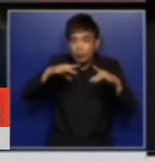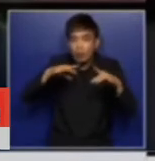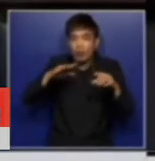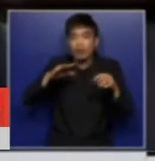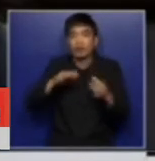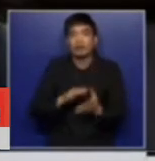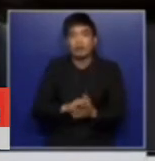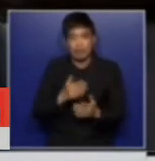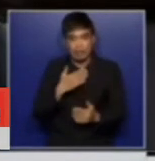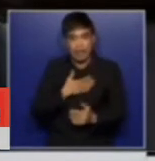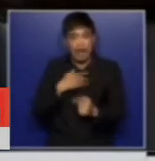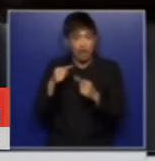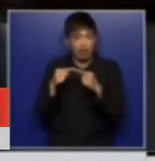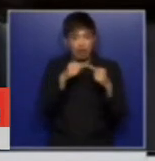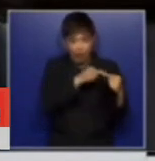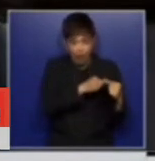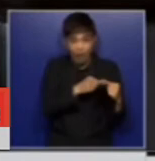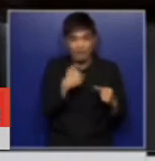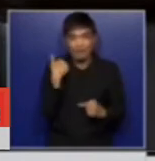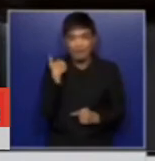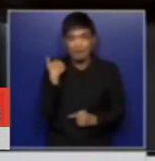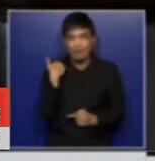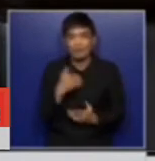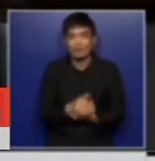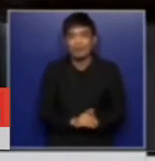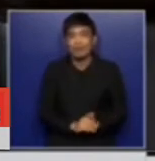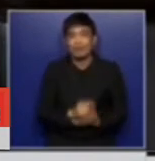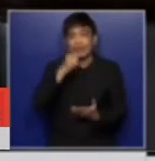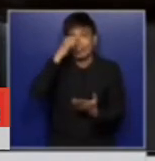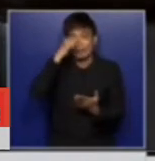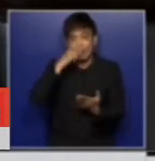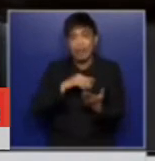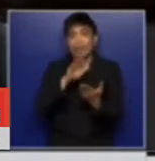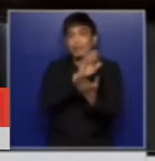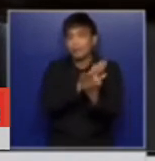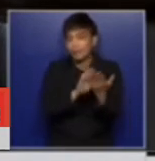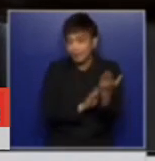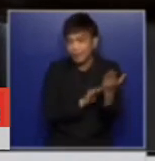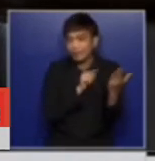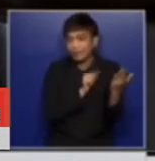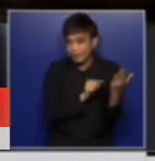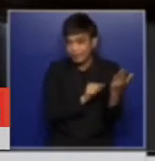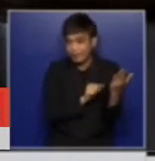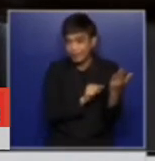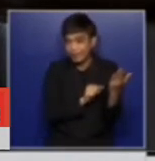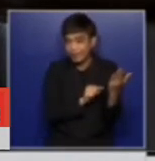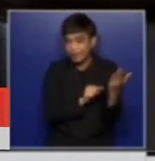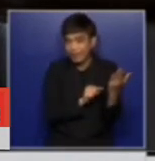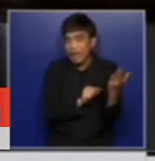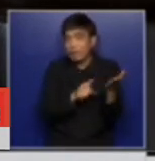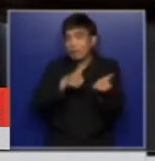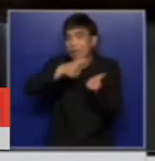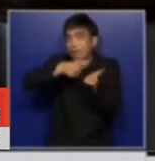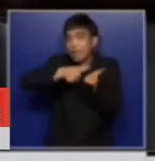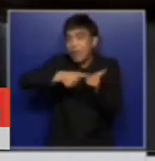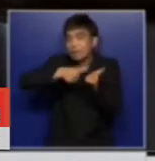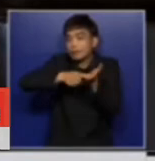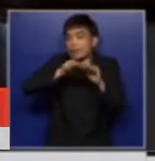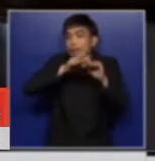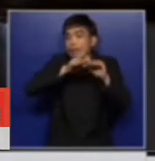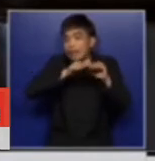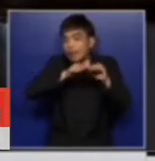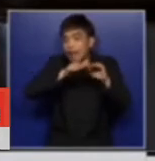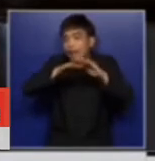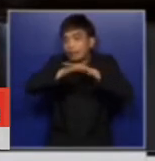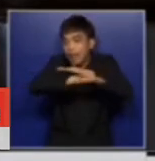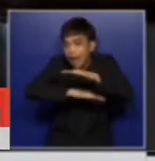ครับท่านประธานที่เคารพครับประเทศไทยเรากำลังจะเสียฐานภาษีสำคัญ